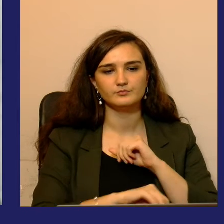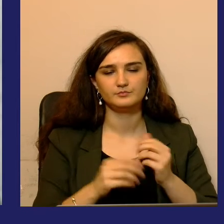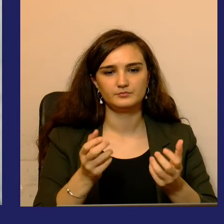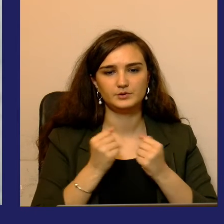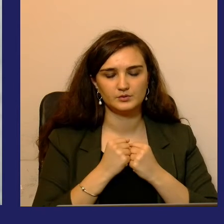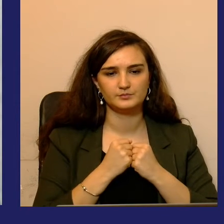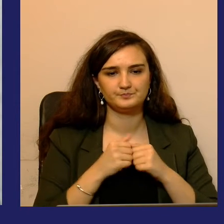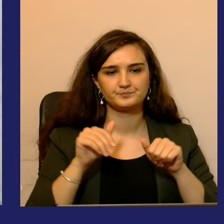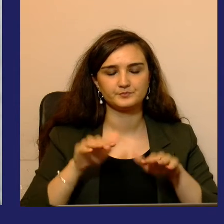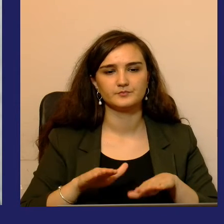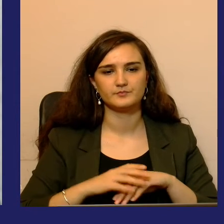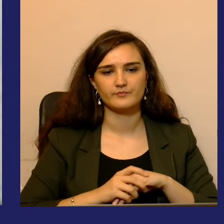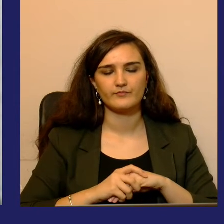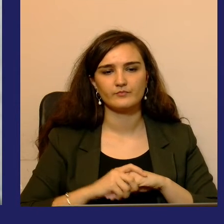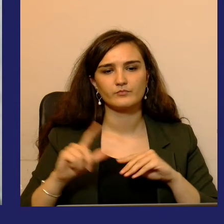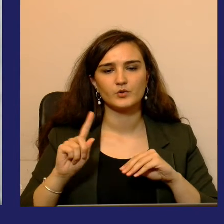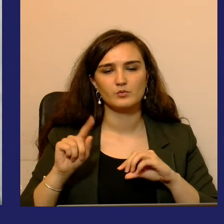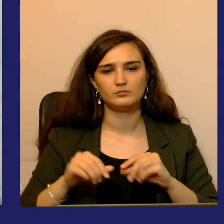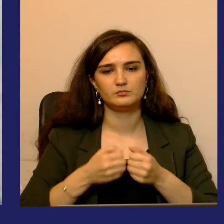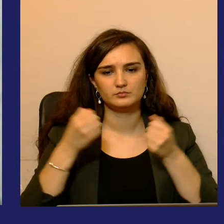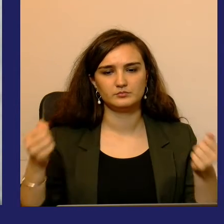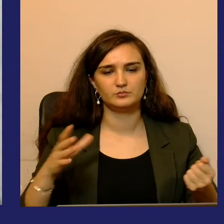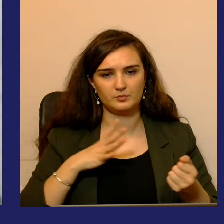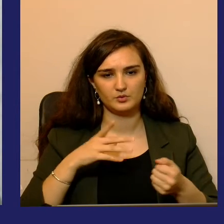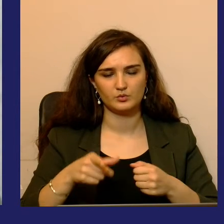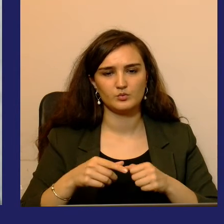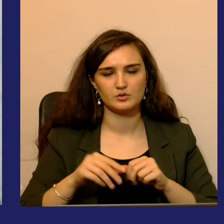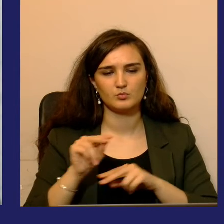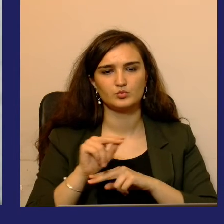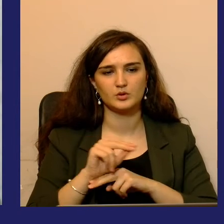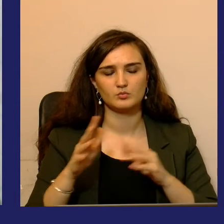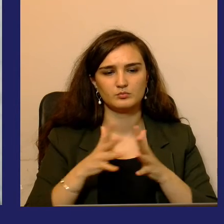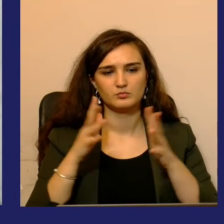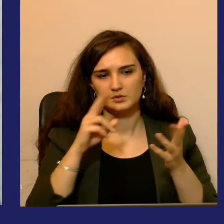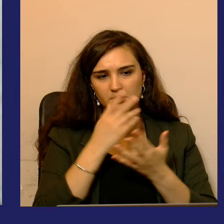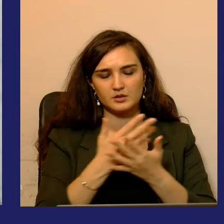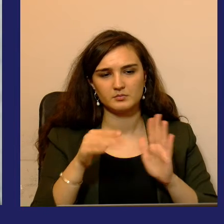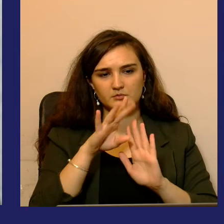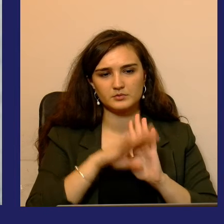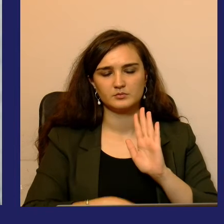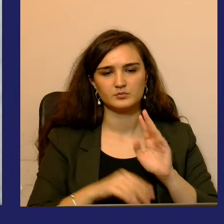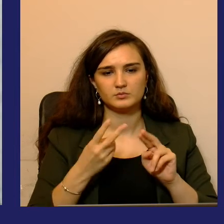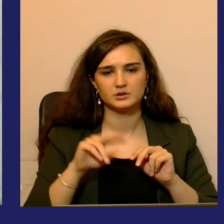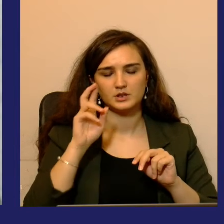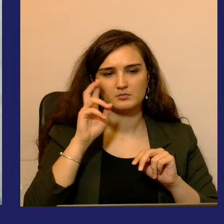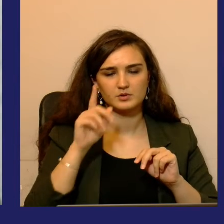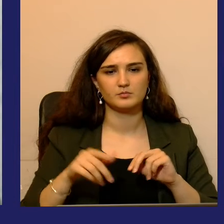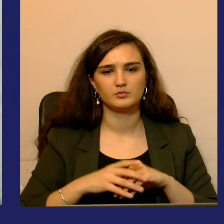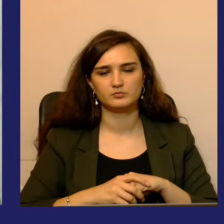მიიღო გადაწყვეტილება, რომ გაფართოებულიყო სამკურნალო მედიკამენტების ნუსხა, რომელსაც